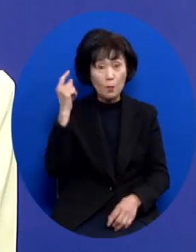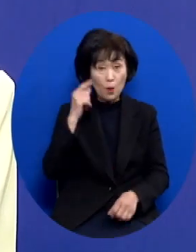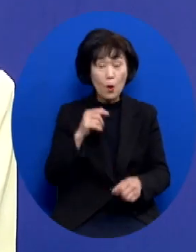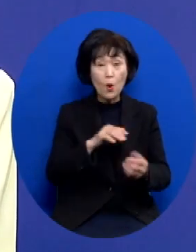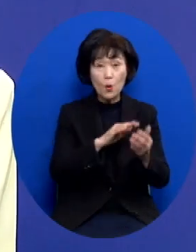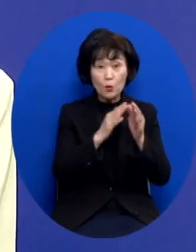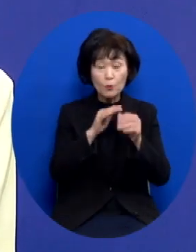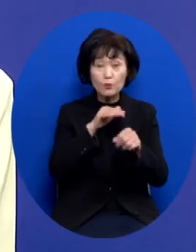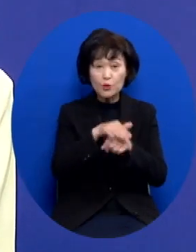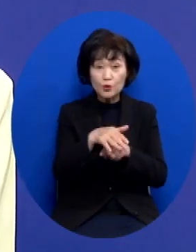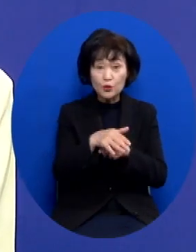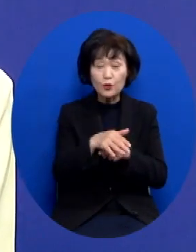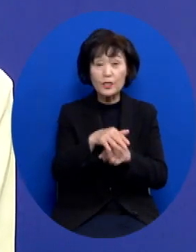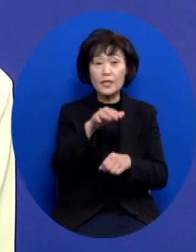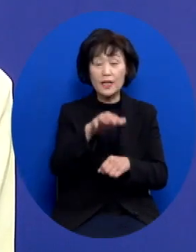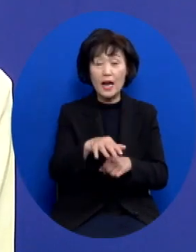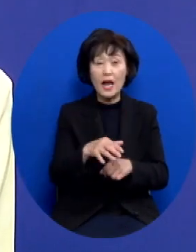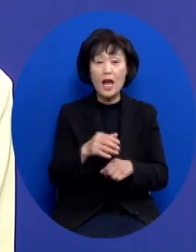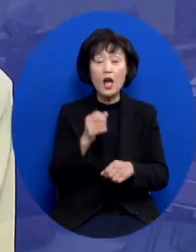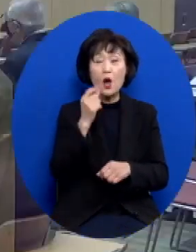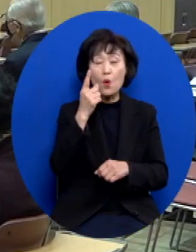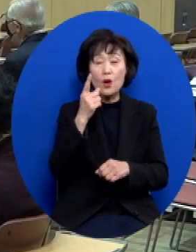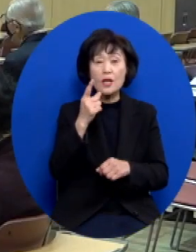한국복음주의협의회가 2월 원례회를 진행했습니다.